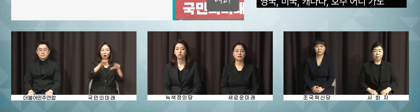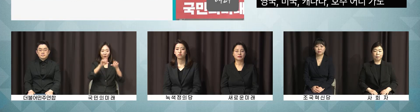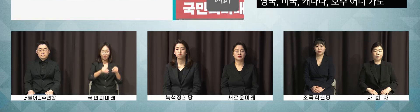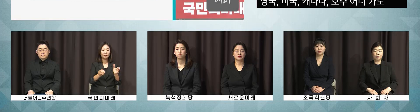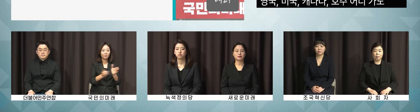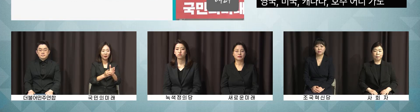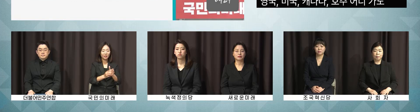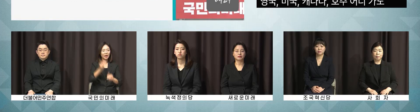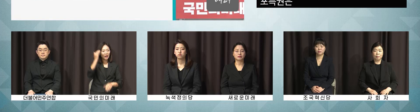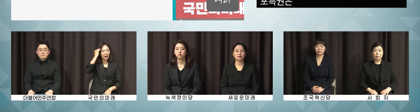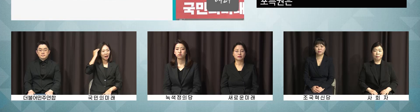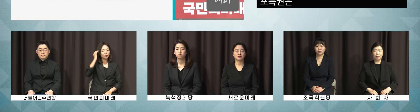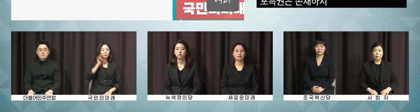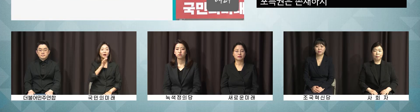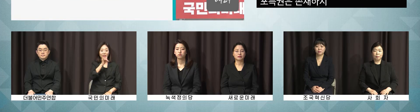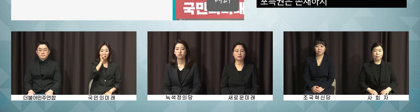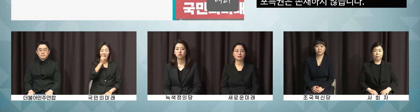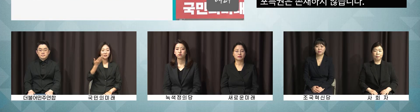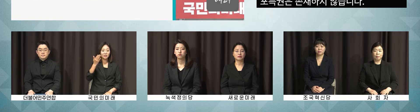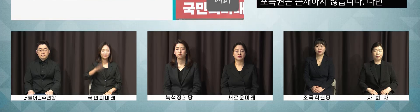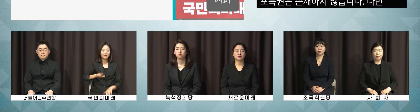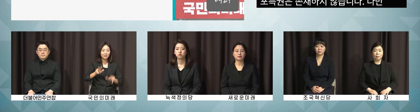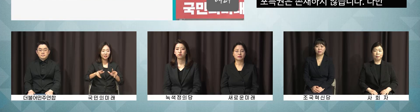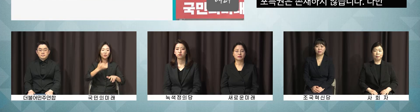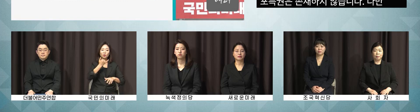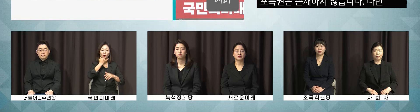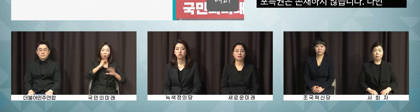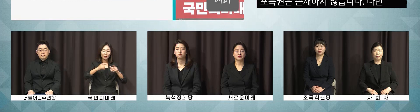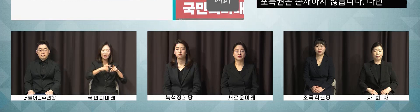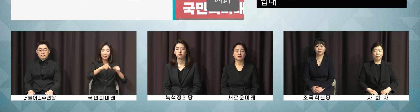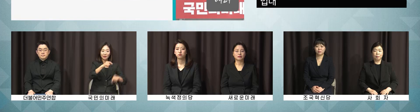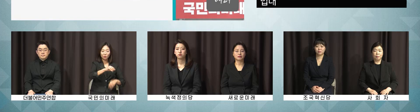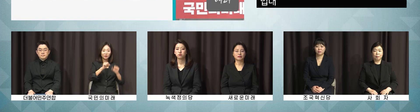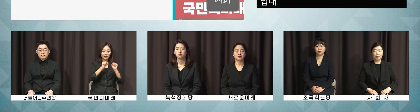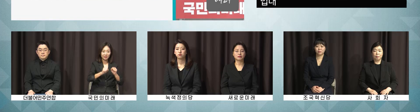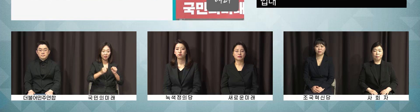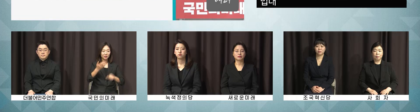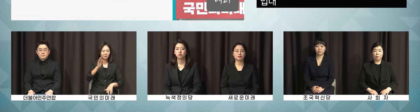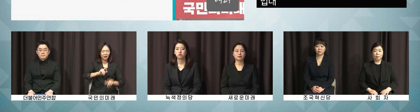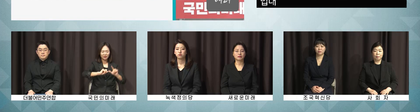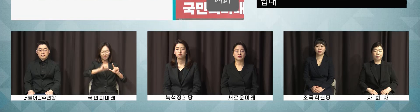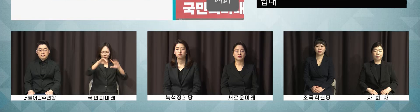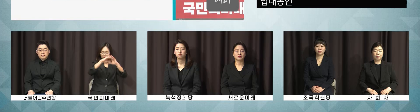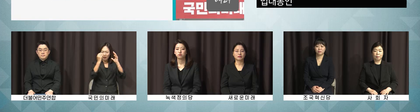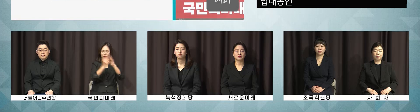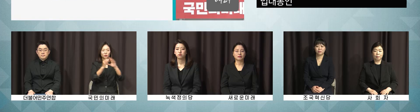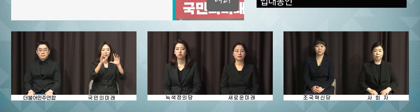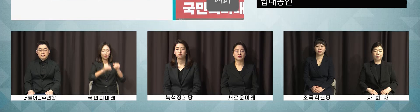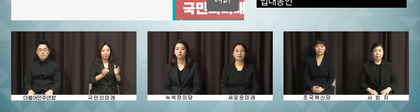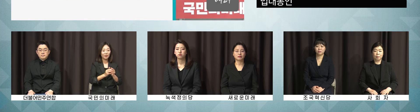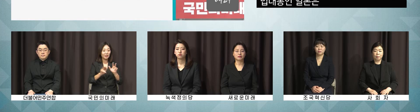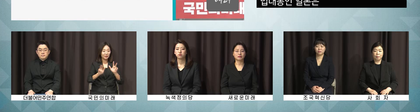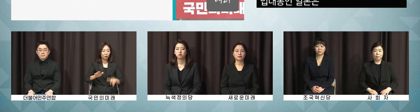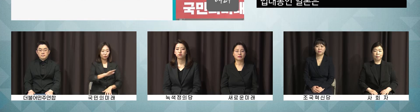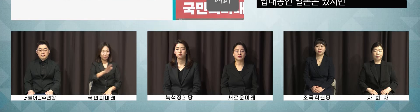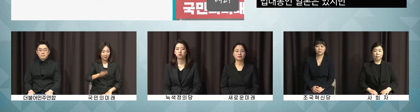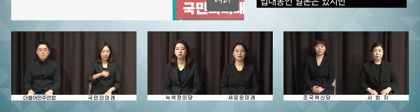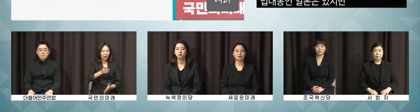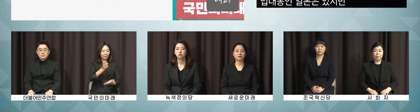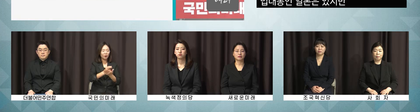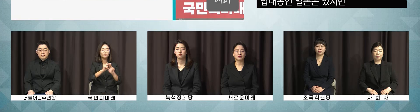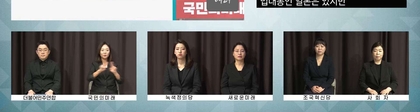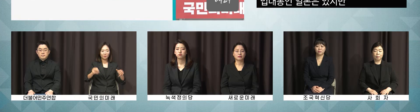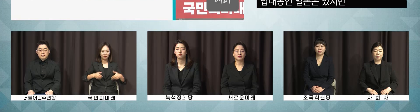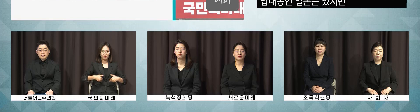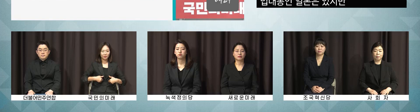존재하지 않습니다. 다만 대륙법 계통인 독일과 일본은 존재하지만 거의 사문화되었습니다. 이제 우리도 폐지해야 될